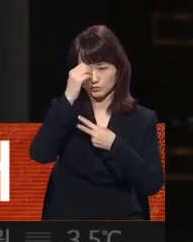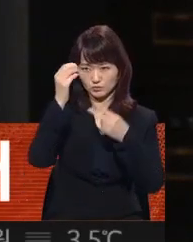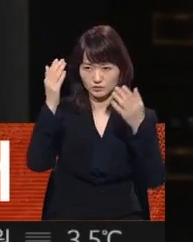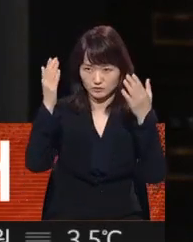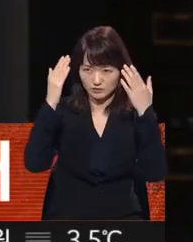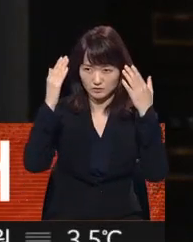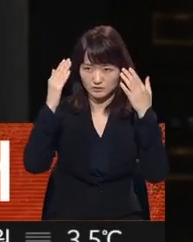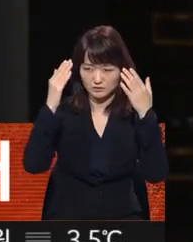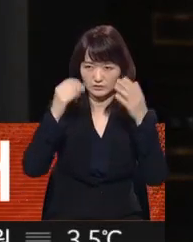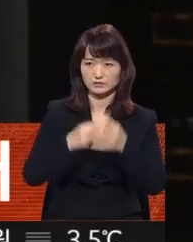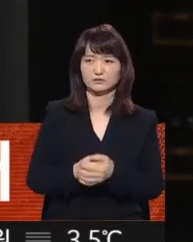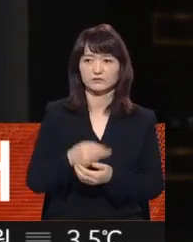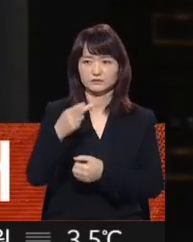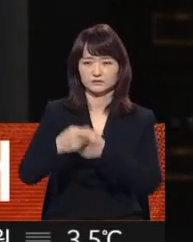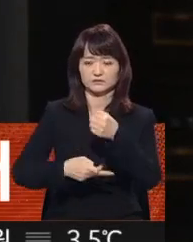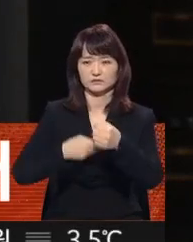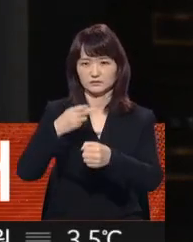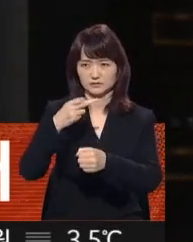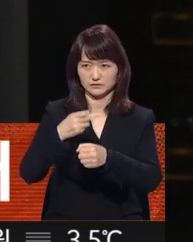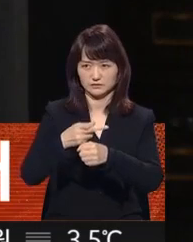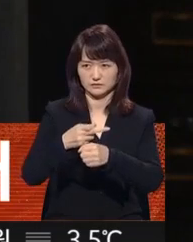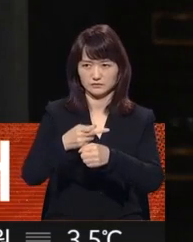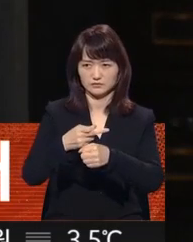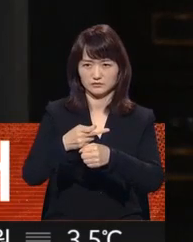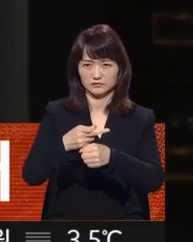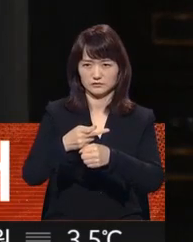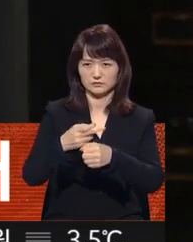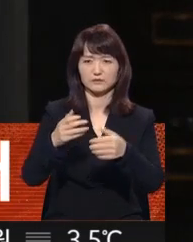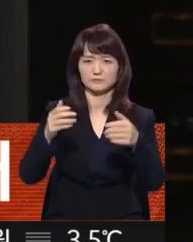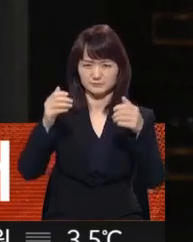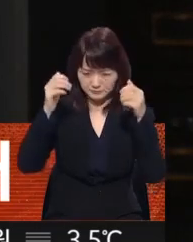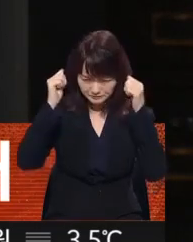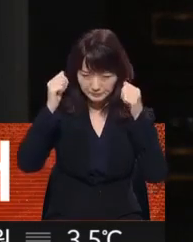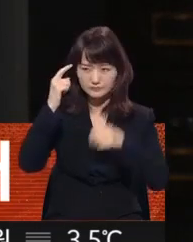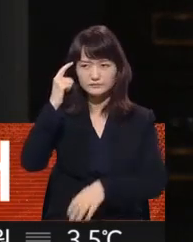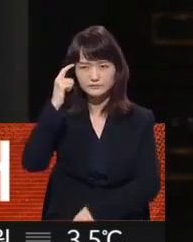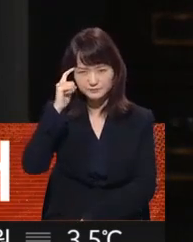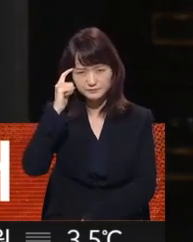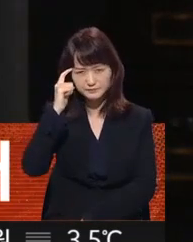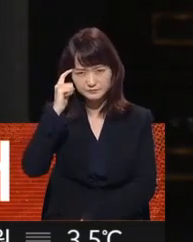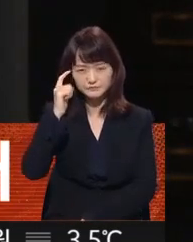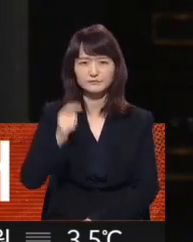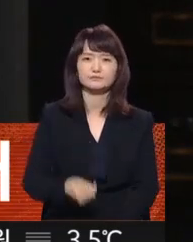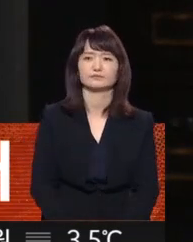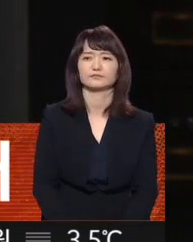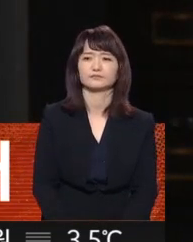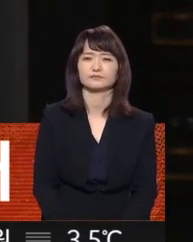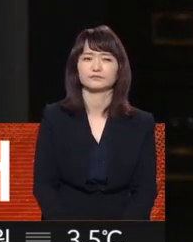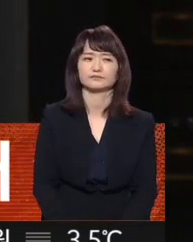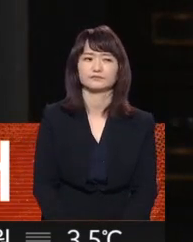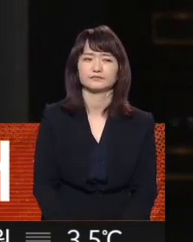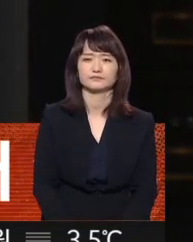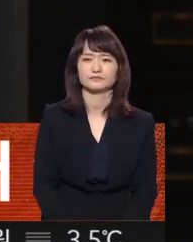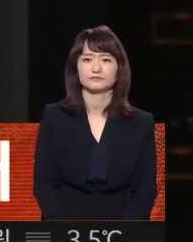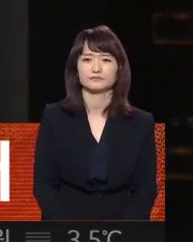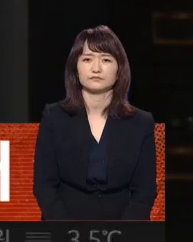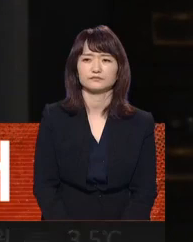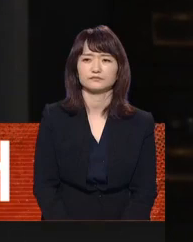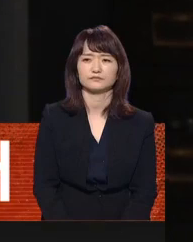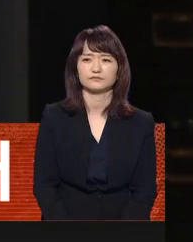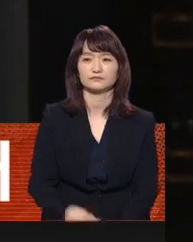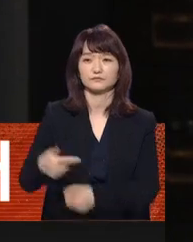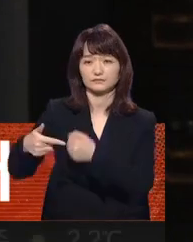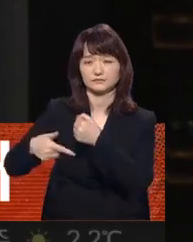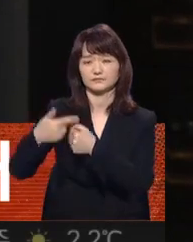12년에 학창 시절을 보낸 입장에서 생각을 해본다면 일단